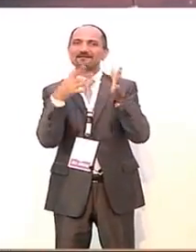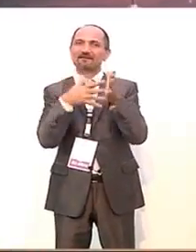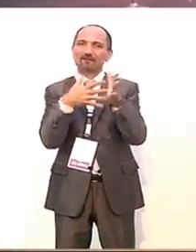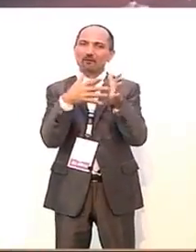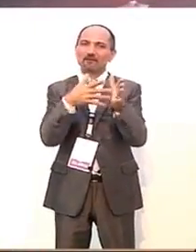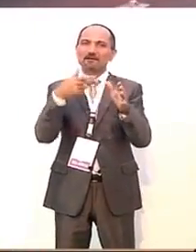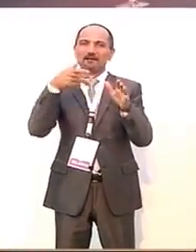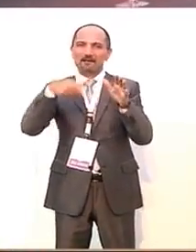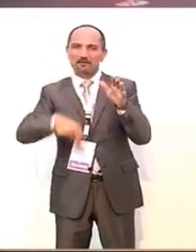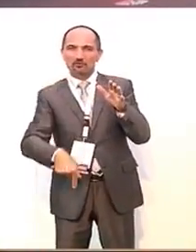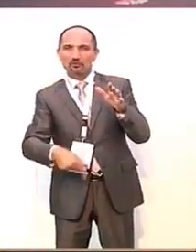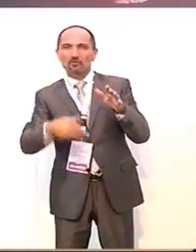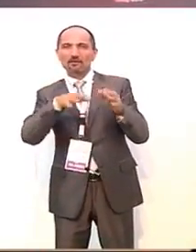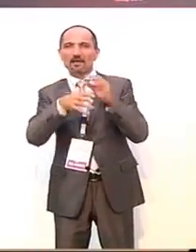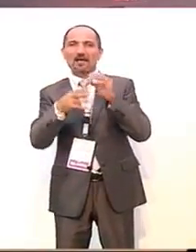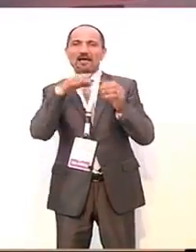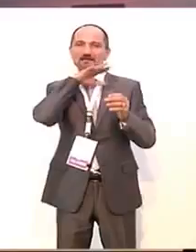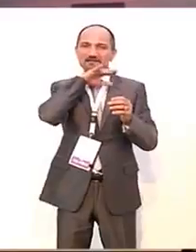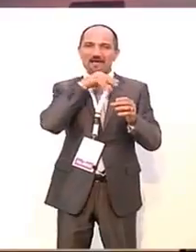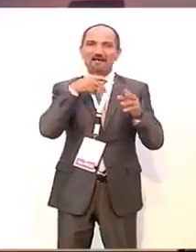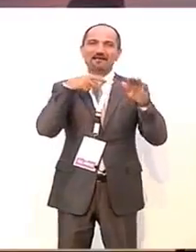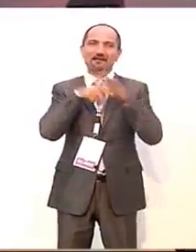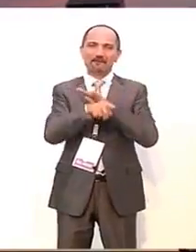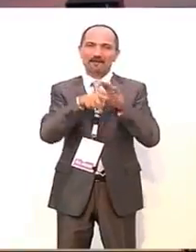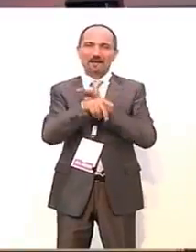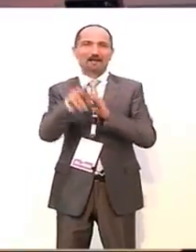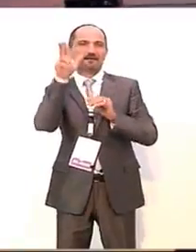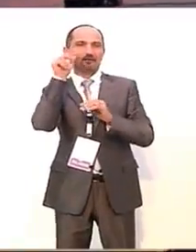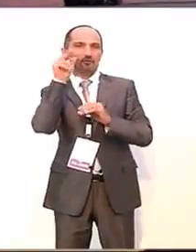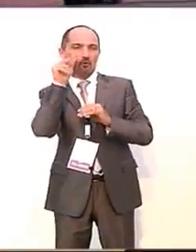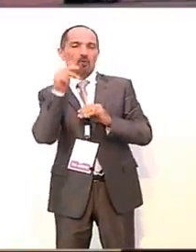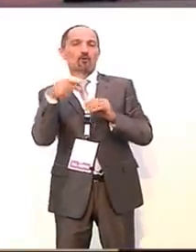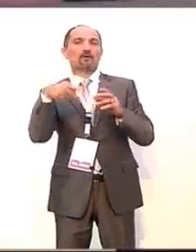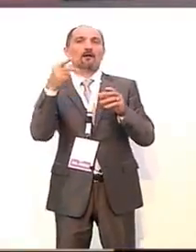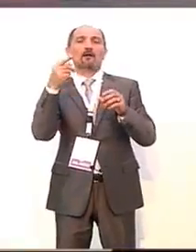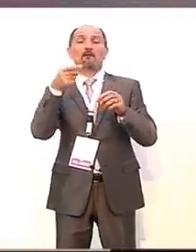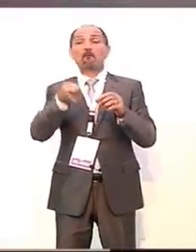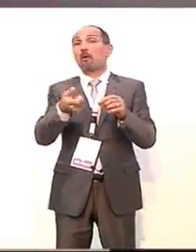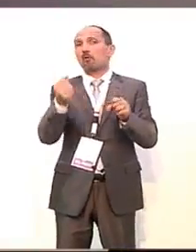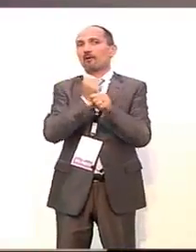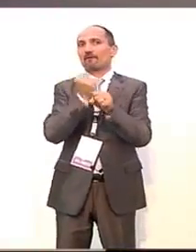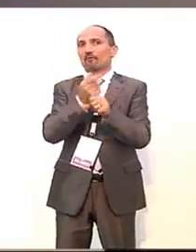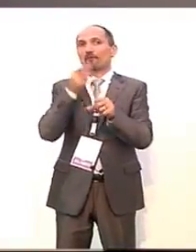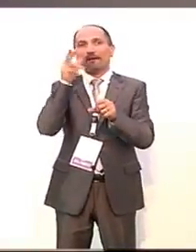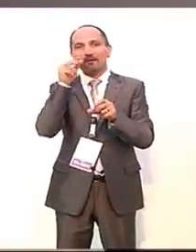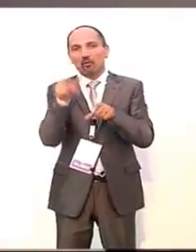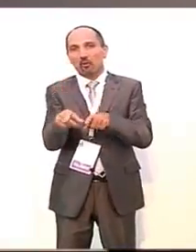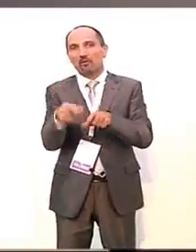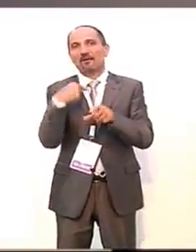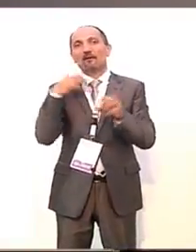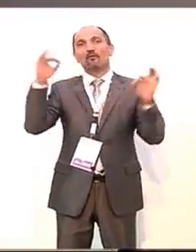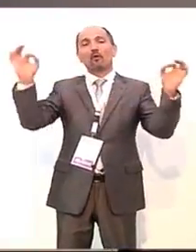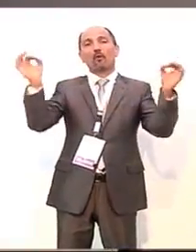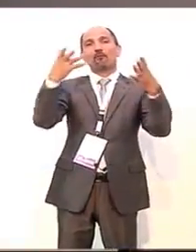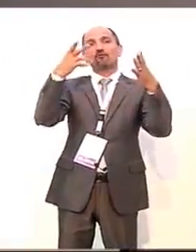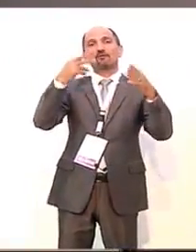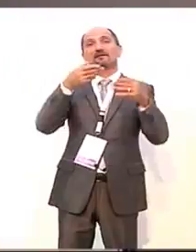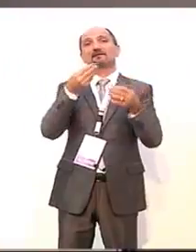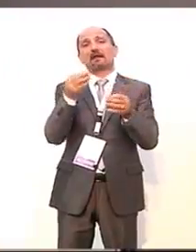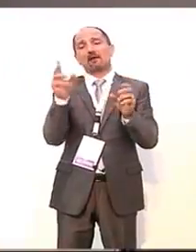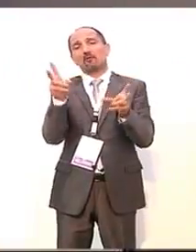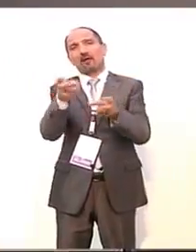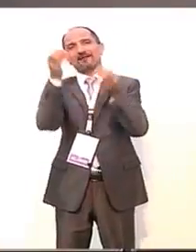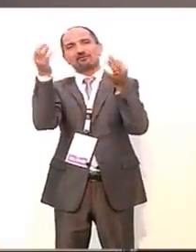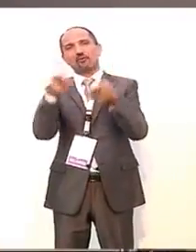sud, anziani, immigrati, donne e poco lavoro per le donne in opportunità e chance. Il